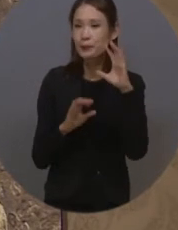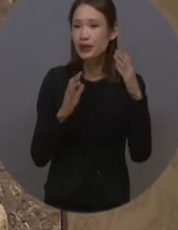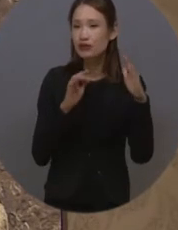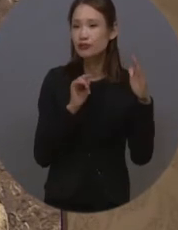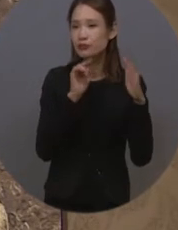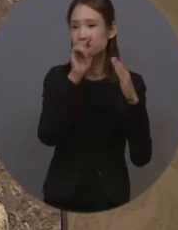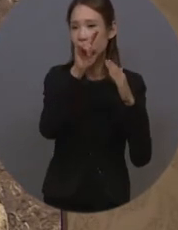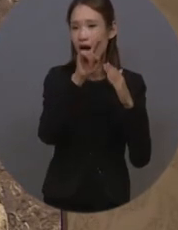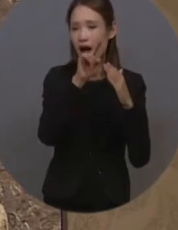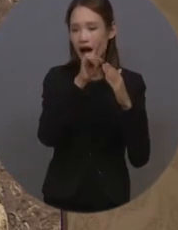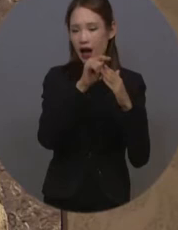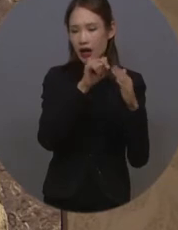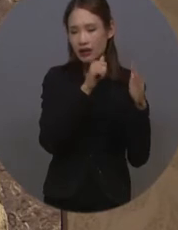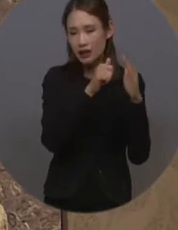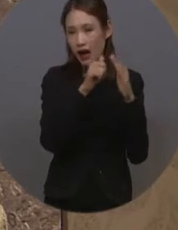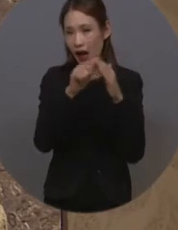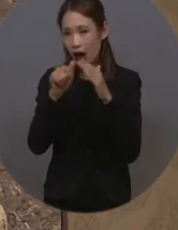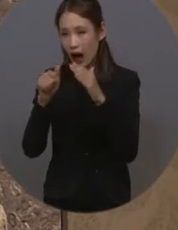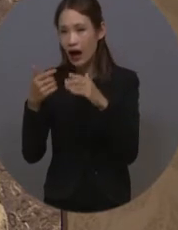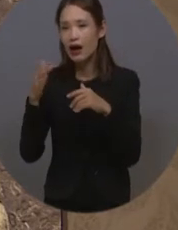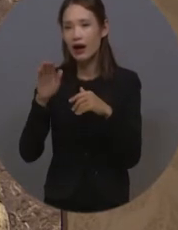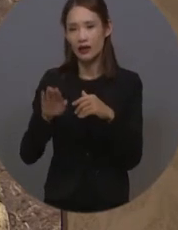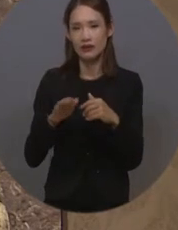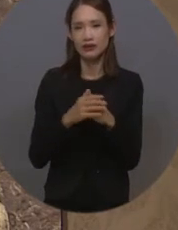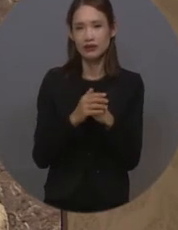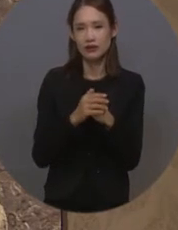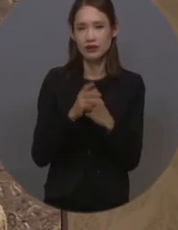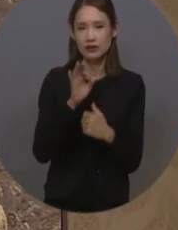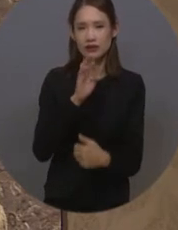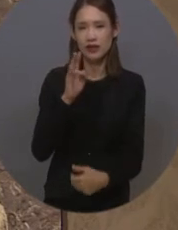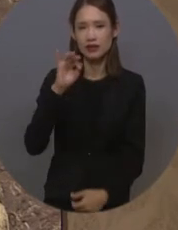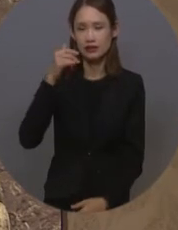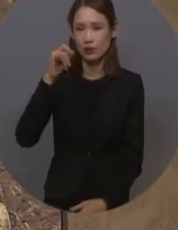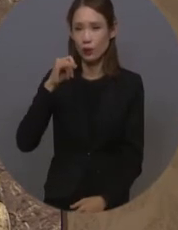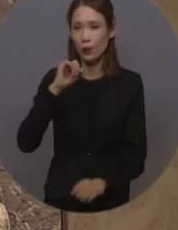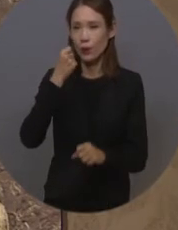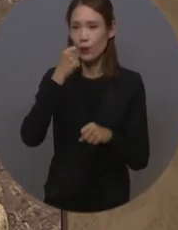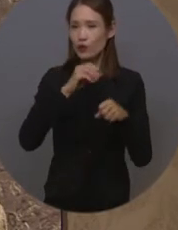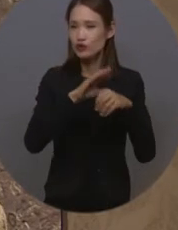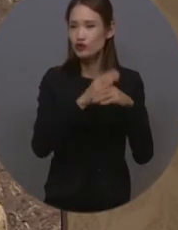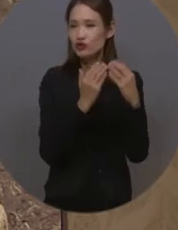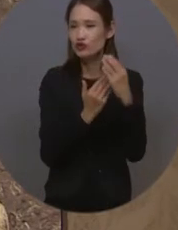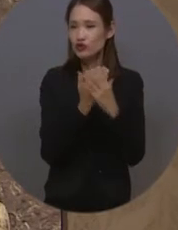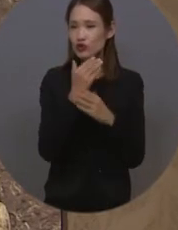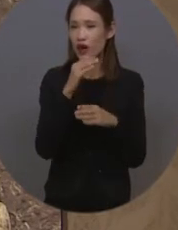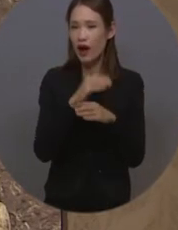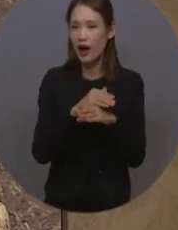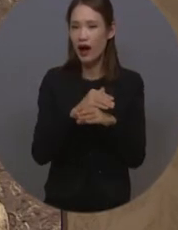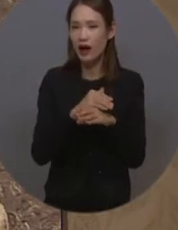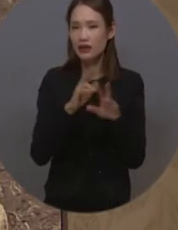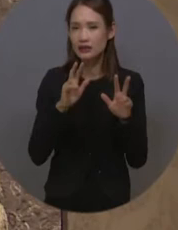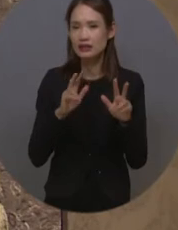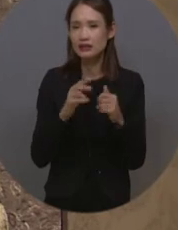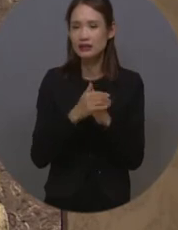하는데 네. 우리 아지오 구두를 신고 가시겠다. 지금 오. 들어와서 발을